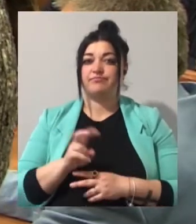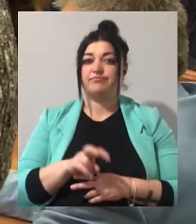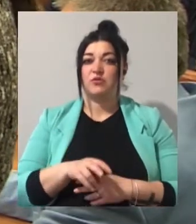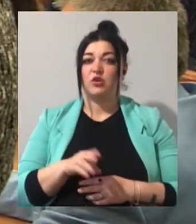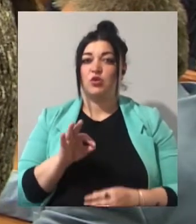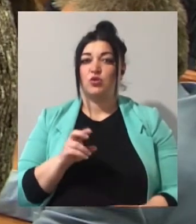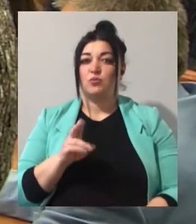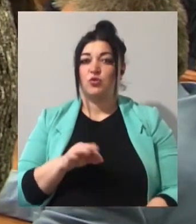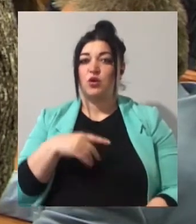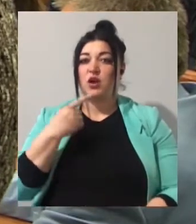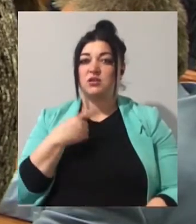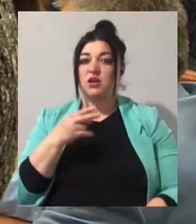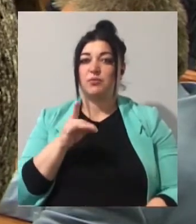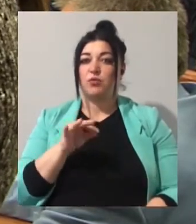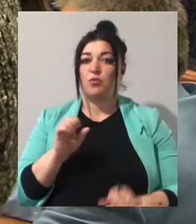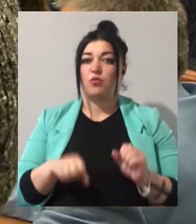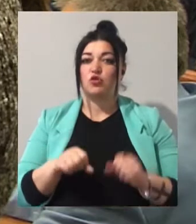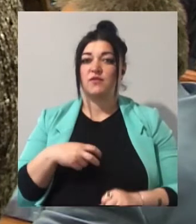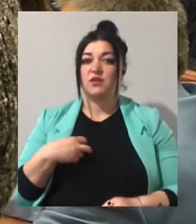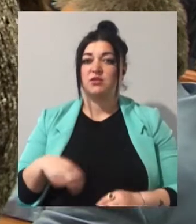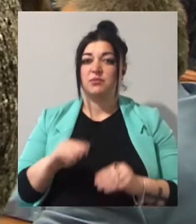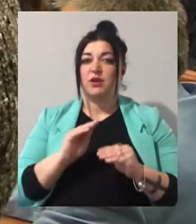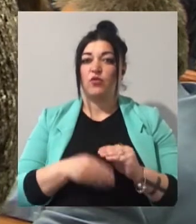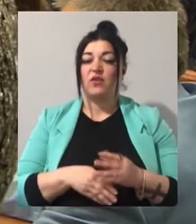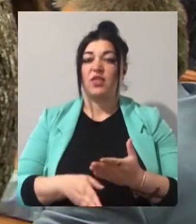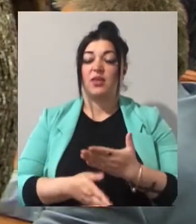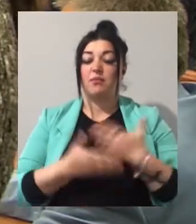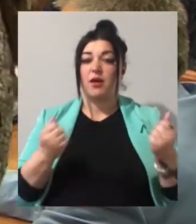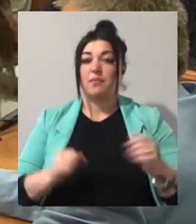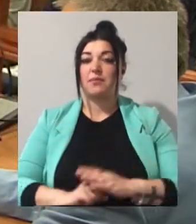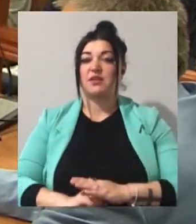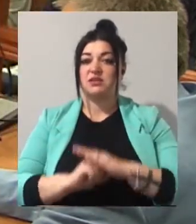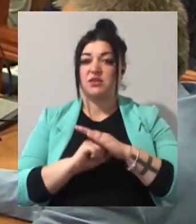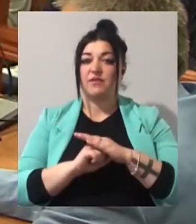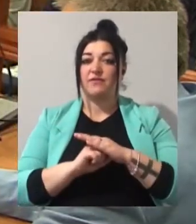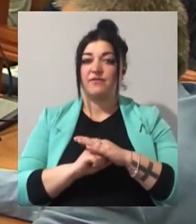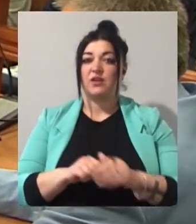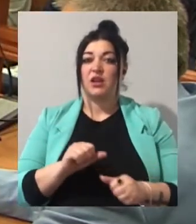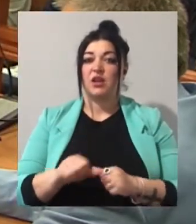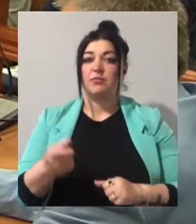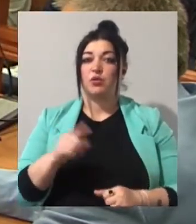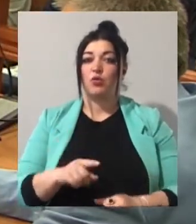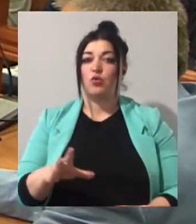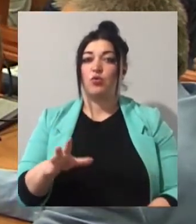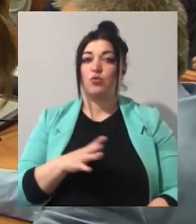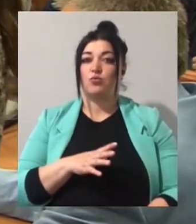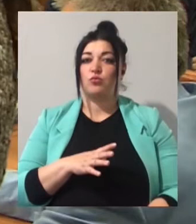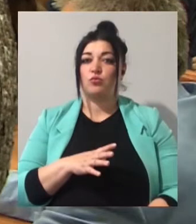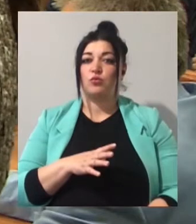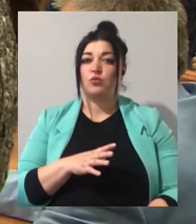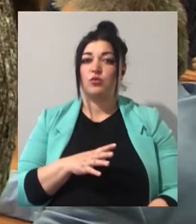казати про можливий ризик переховування немає підстав взагалі. Крім того, коли до Хаєцького